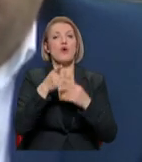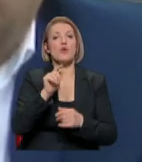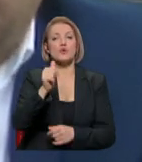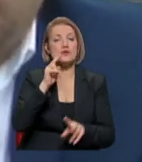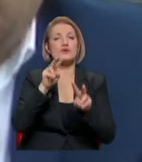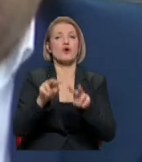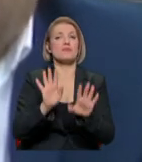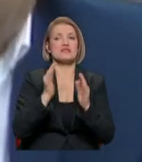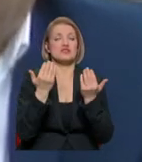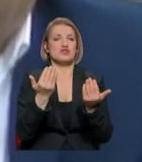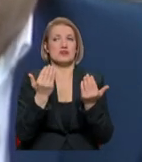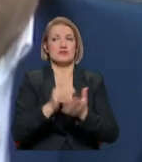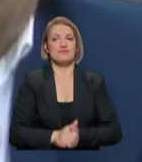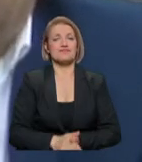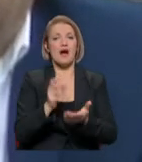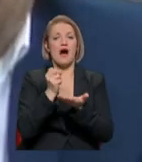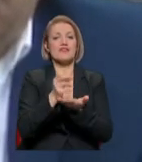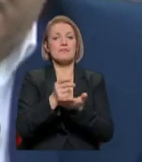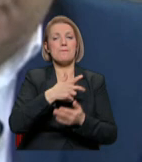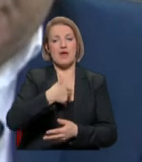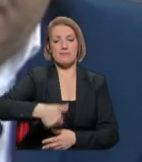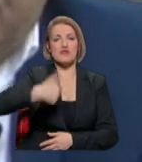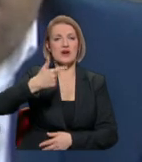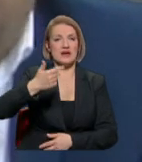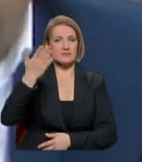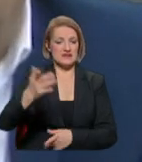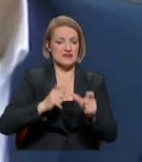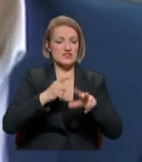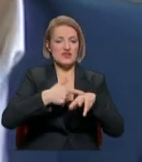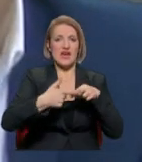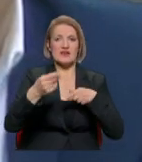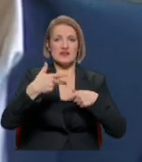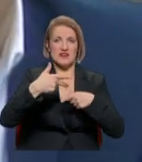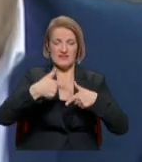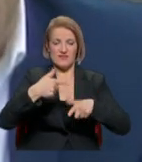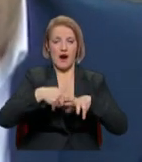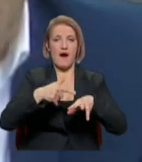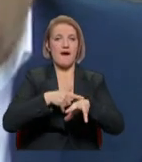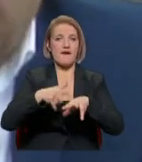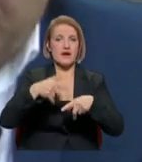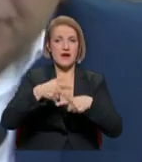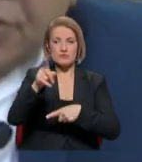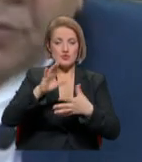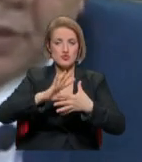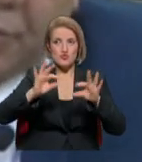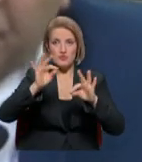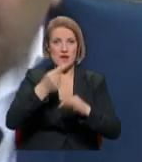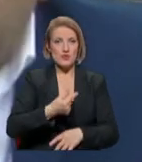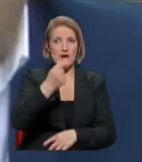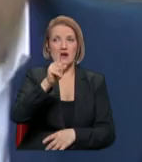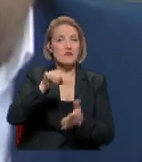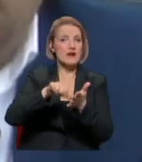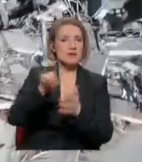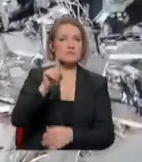günleri görmeyiz. İnşallah görmeyiz. Adıyaman Belediye Başkan Yardımcısı Şerif Ayaz bu sözlerle uyardığında takvimler 1